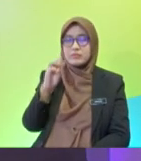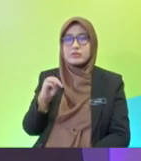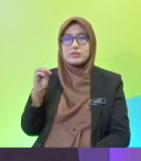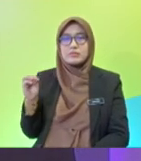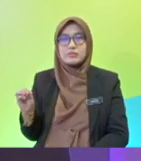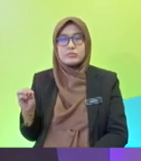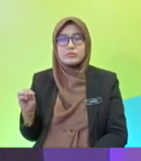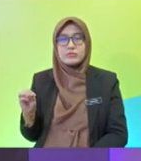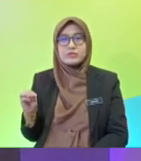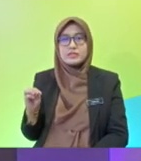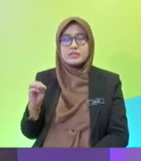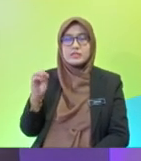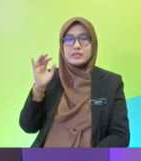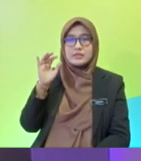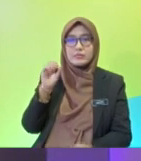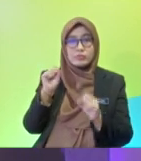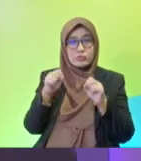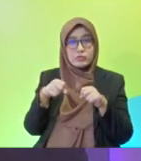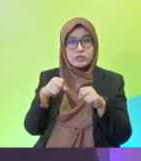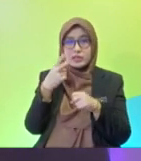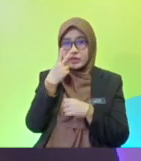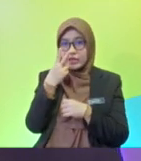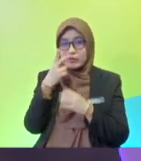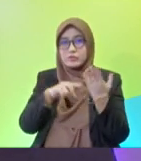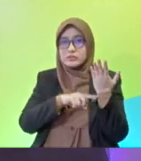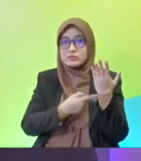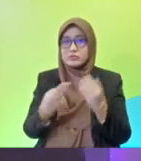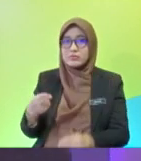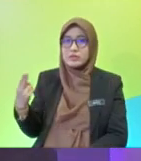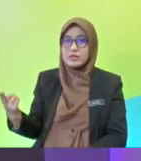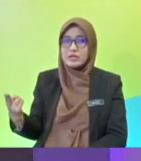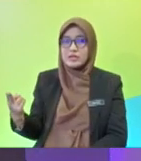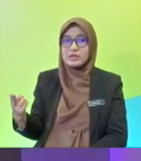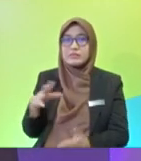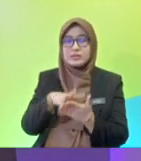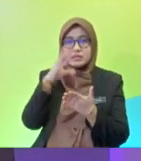yang berada di rumah boleh merujuk atau mendapatkan bahan pembelajaran